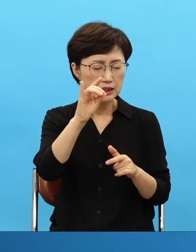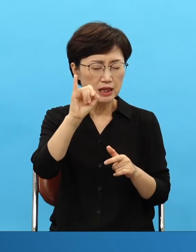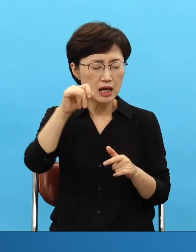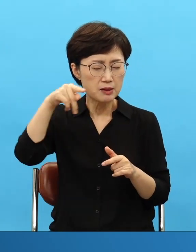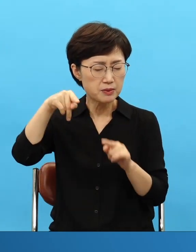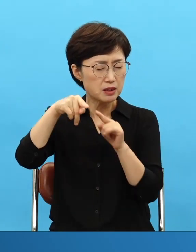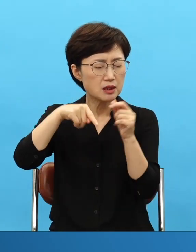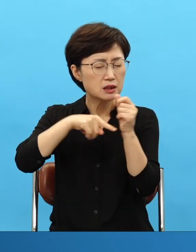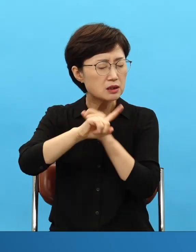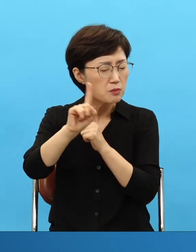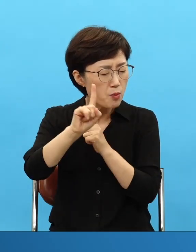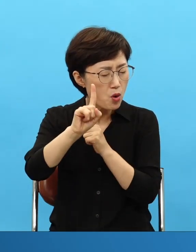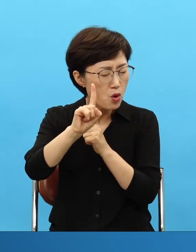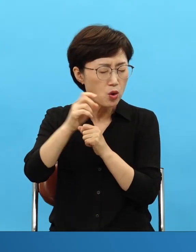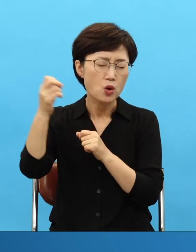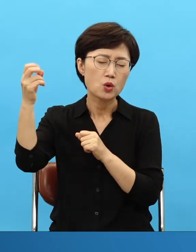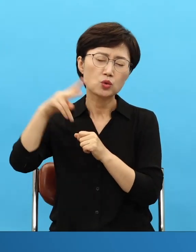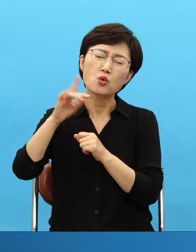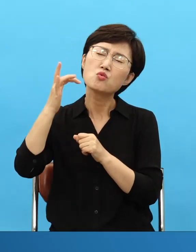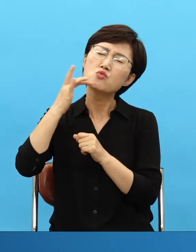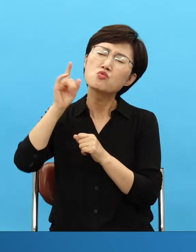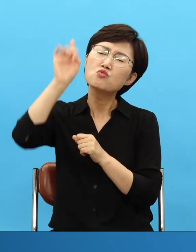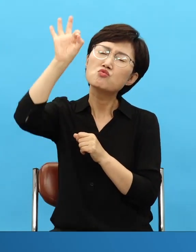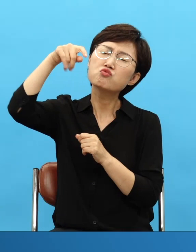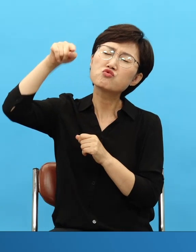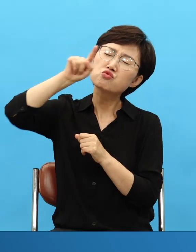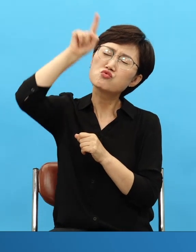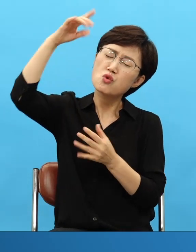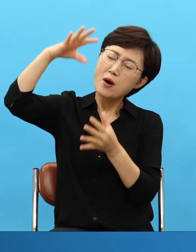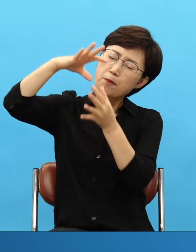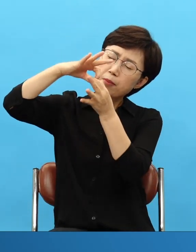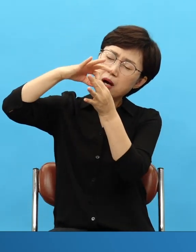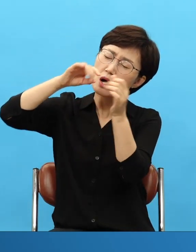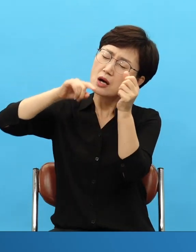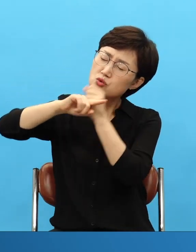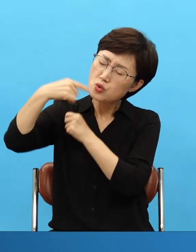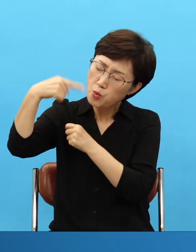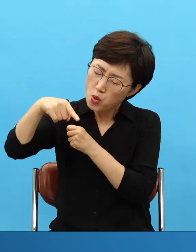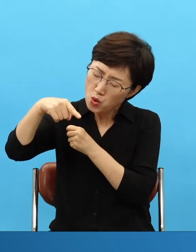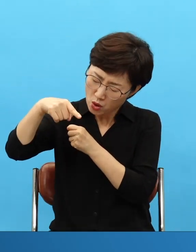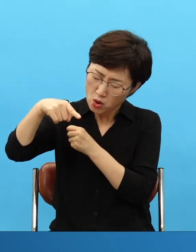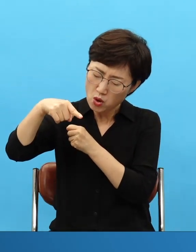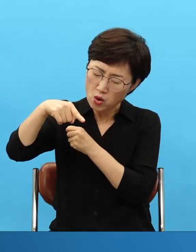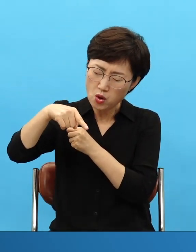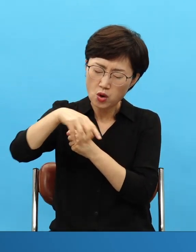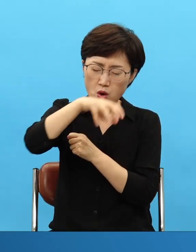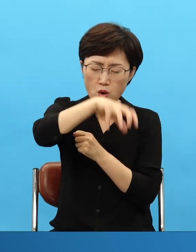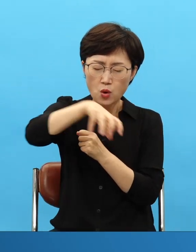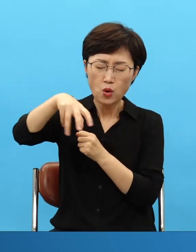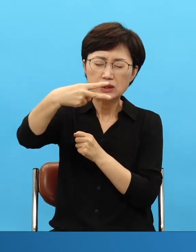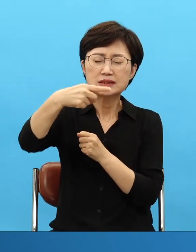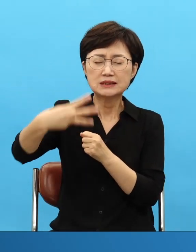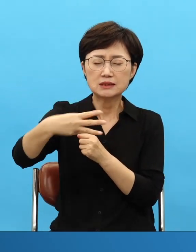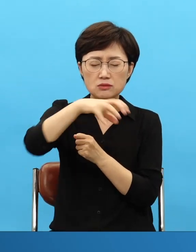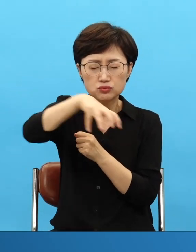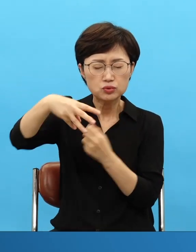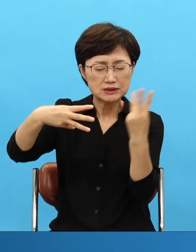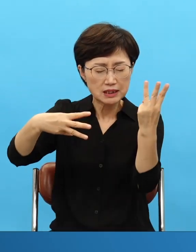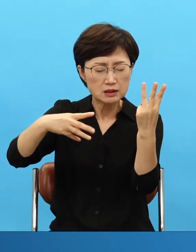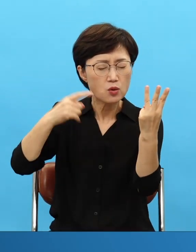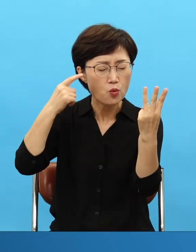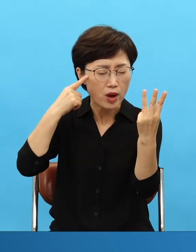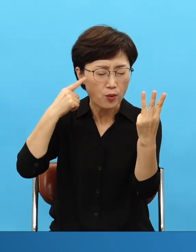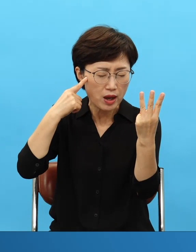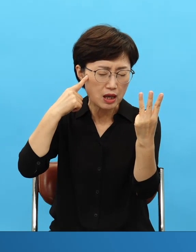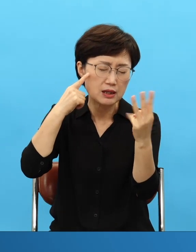우주적인 망대인지 또 세 가지 뜰을 가진 망대인지 말씀을 주셨습니다. You have given us the word regarding